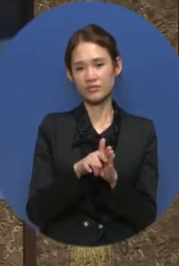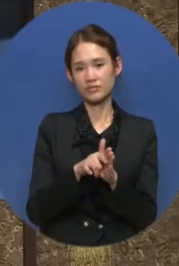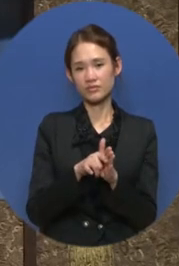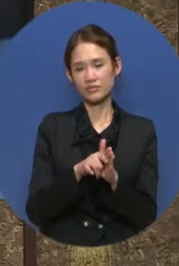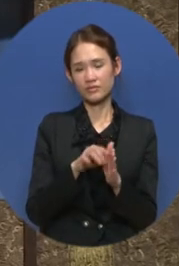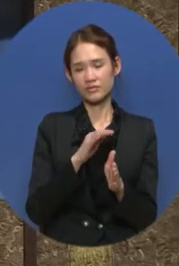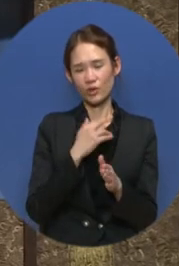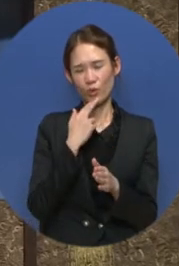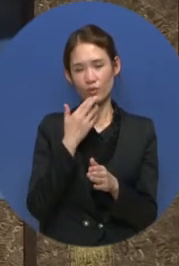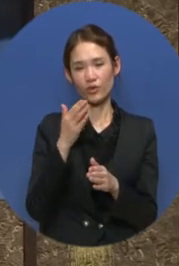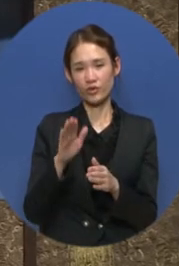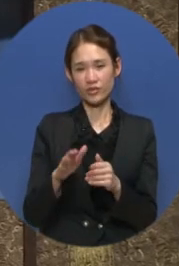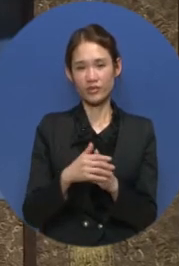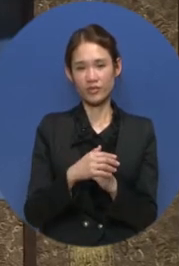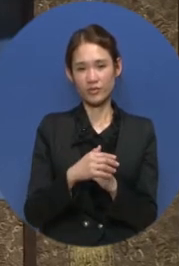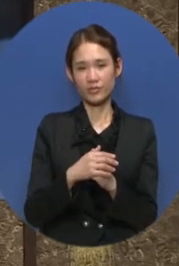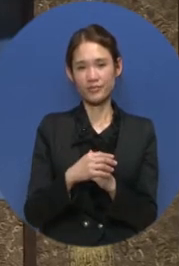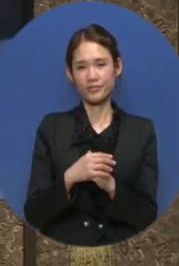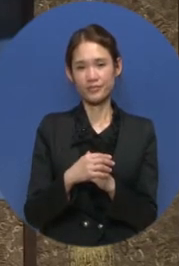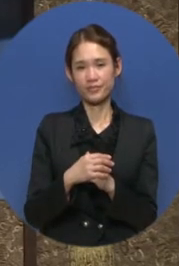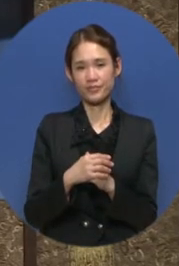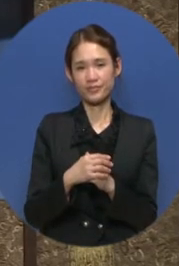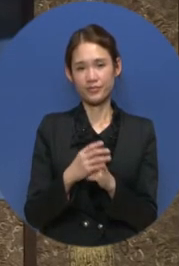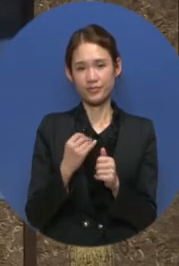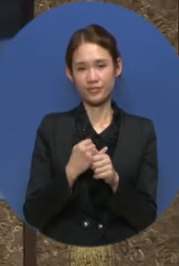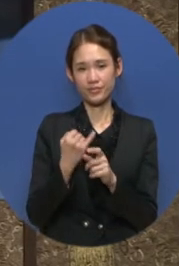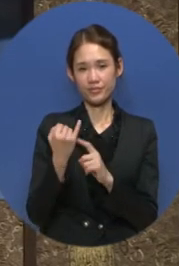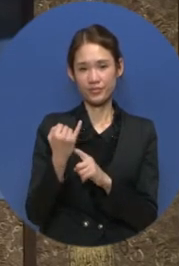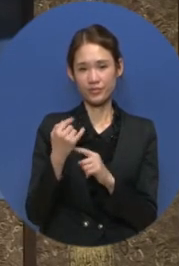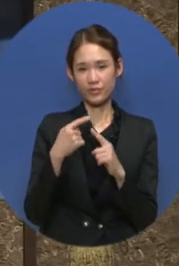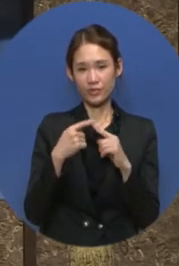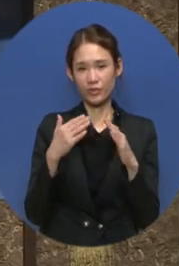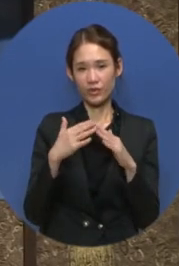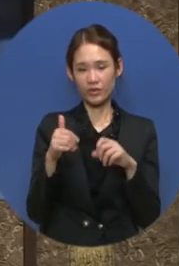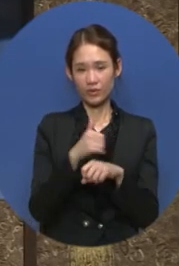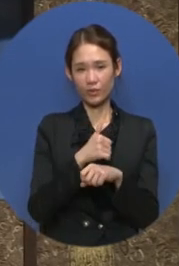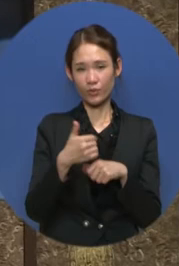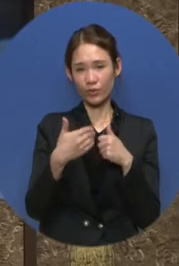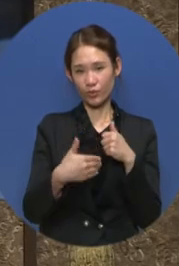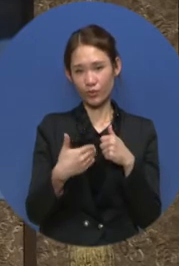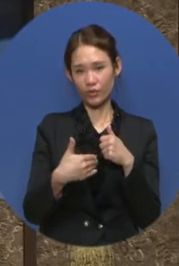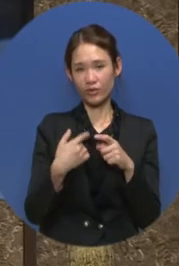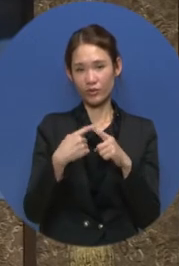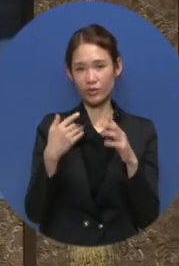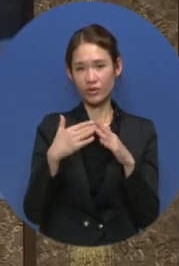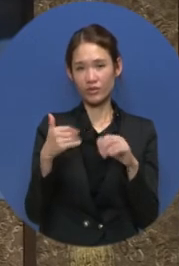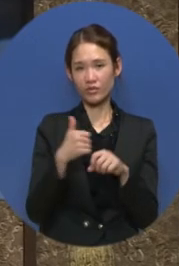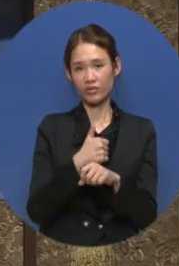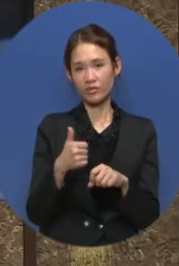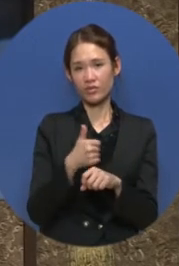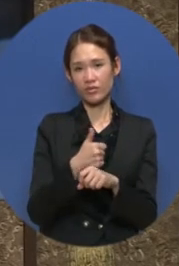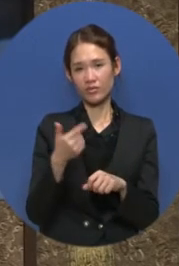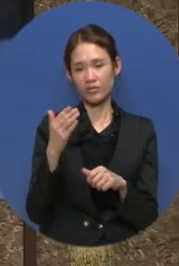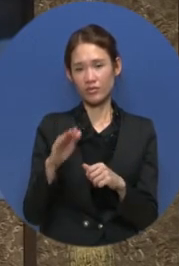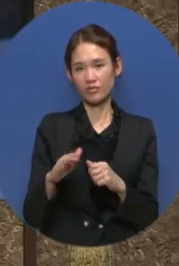차질 없다가 집사람이 좀 교회 좀 다녀달라. 그래서 이제 교회를 다니게 됐는데